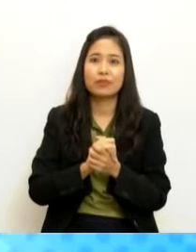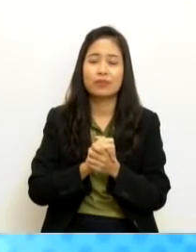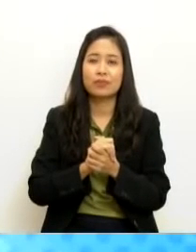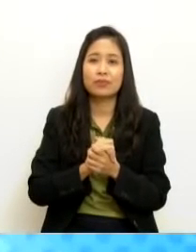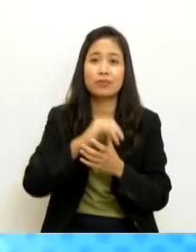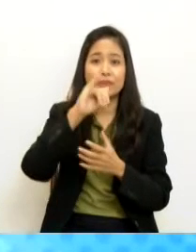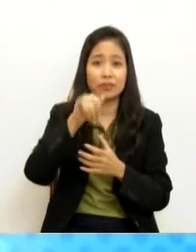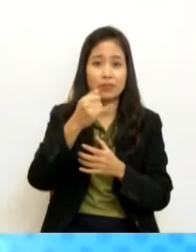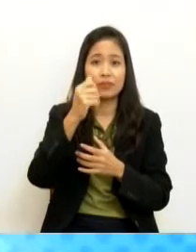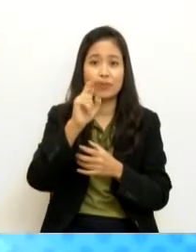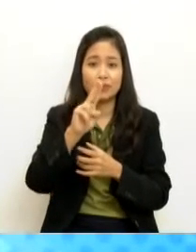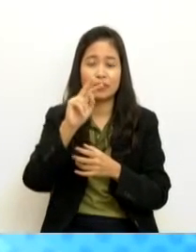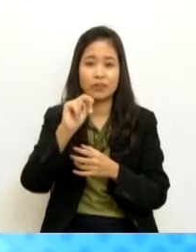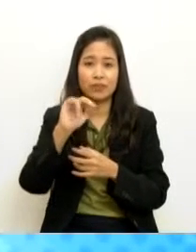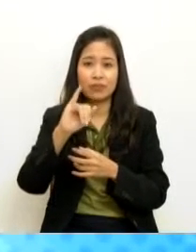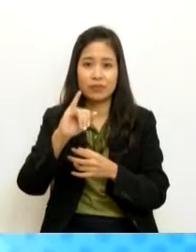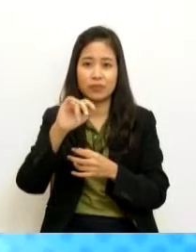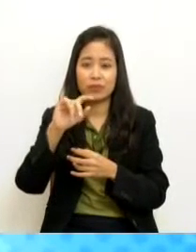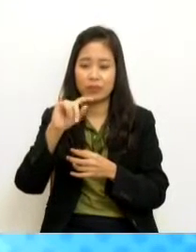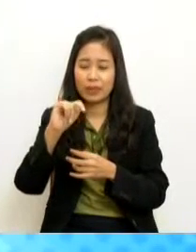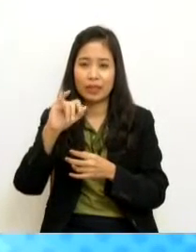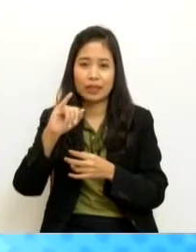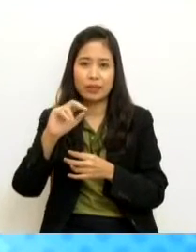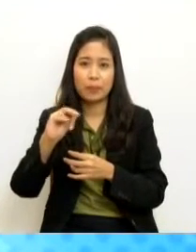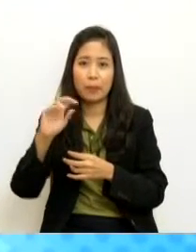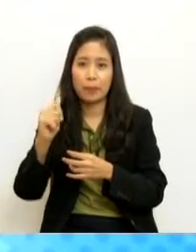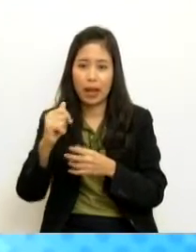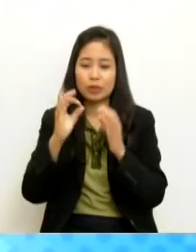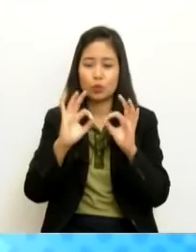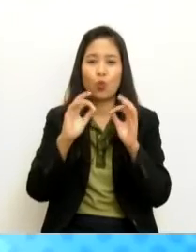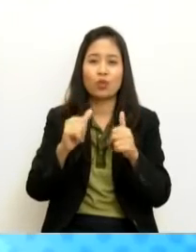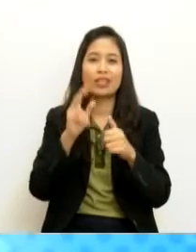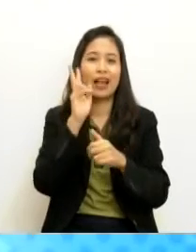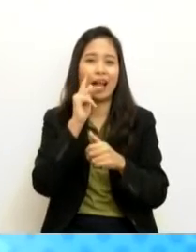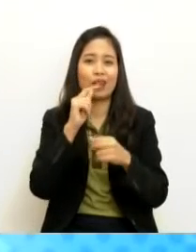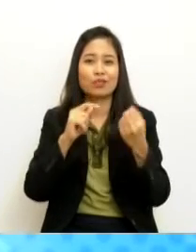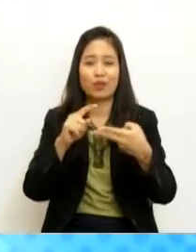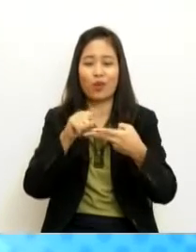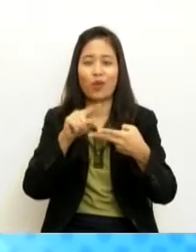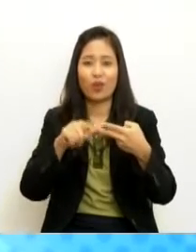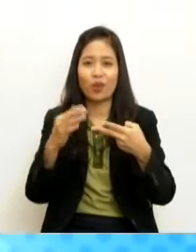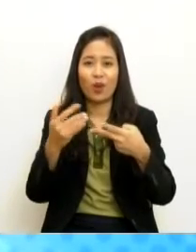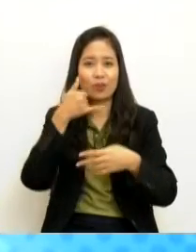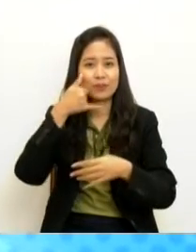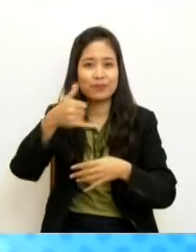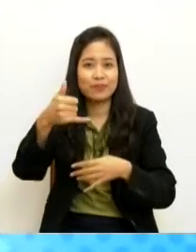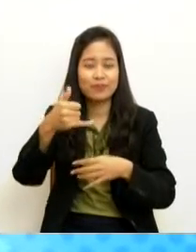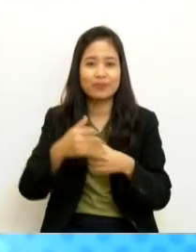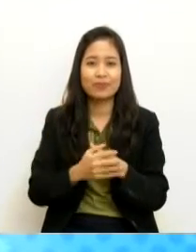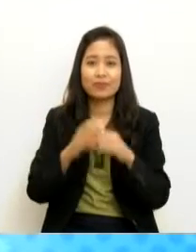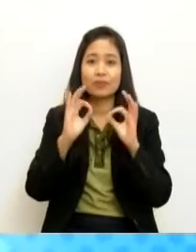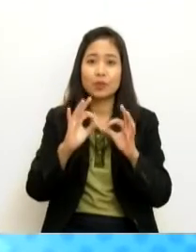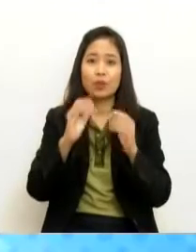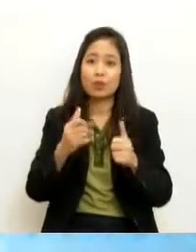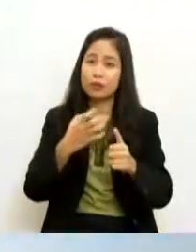สีเมืองนะคะท่านผู้โชคดีทั้งสองท่านค่ะเดี๋ยวทางรายการผู้เช้าข่าวสปทของเราจะติดต่อกลับไปนะคะหากท่านอยากเป็นผู้โชคดีเหมือนทั้ง